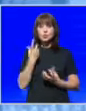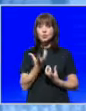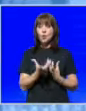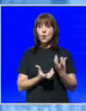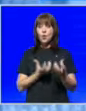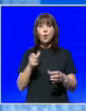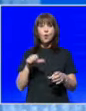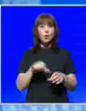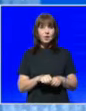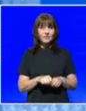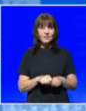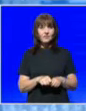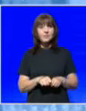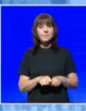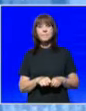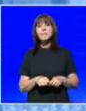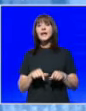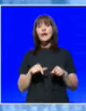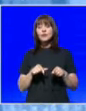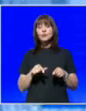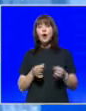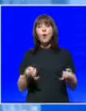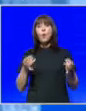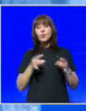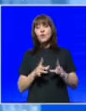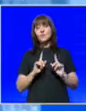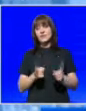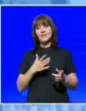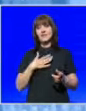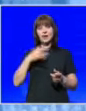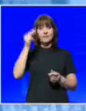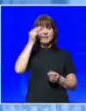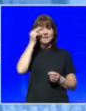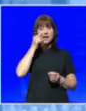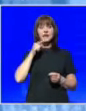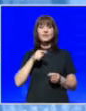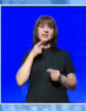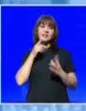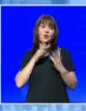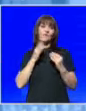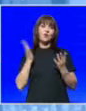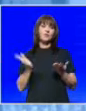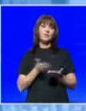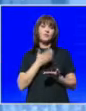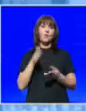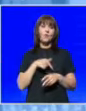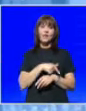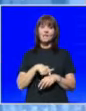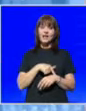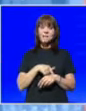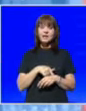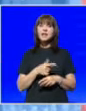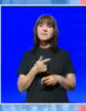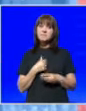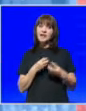отново е изцяло разчитам на българския ядрен регулатор, тъй като тези разговори се водят от много време и съм убедена, че те ще вземат решение, което е абсолютно по